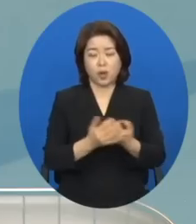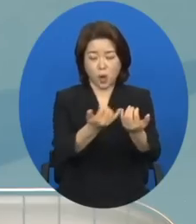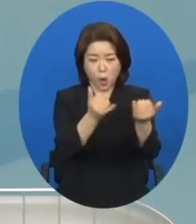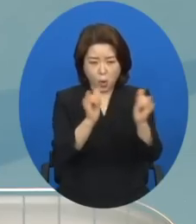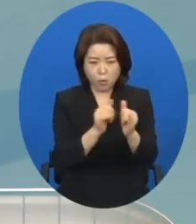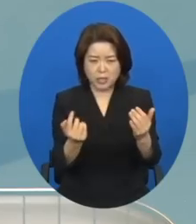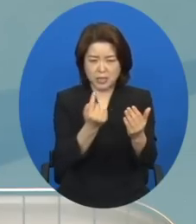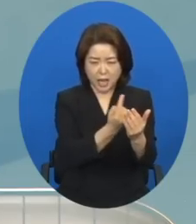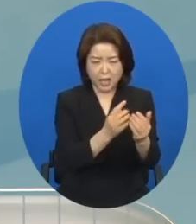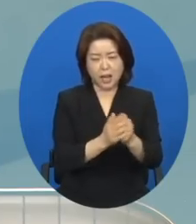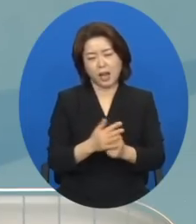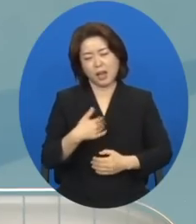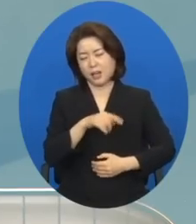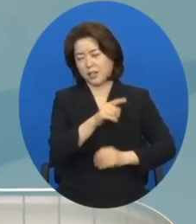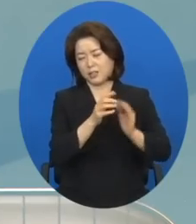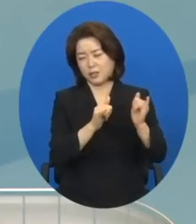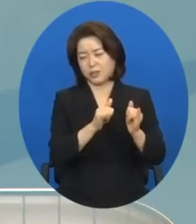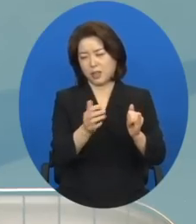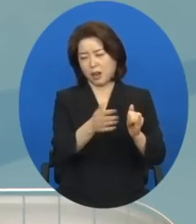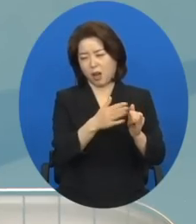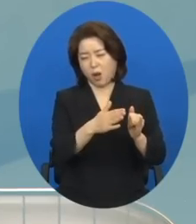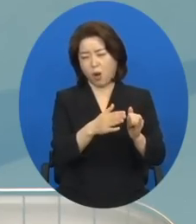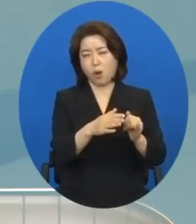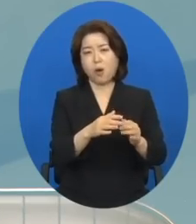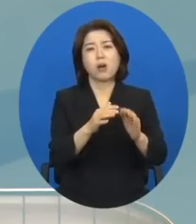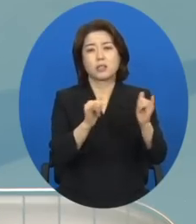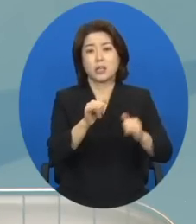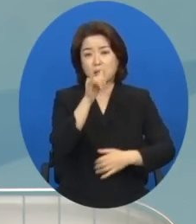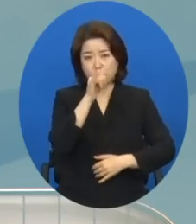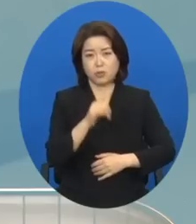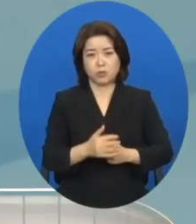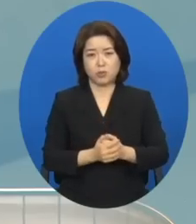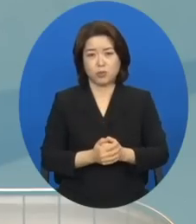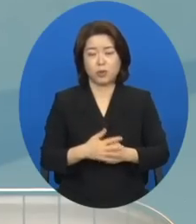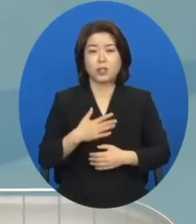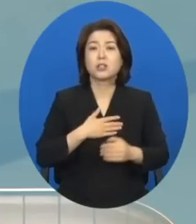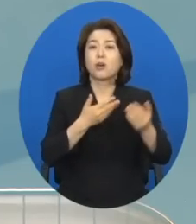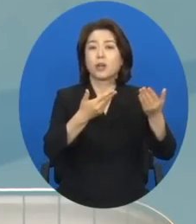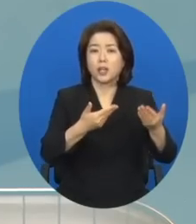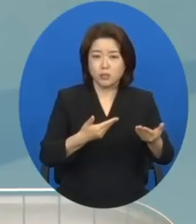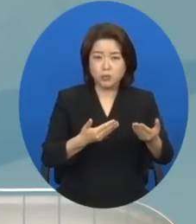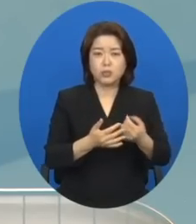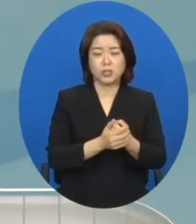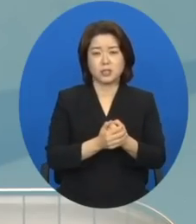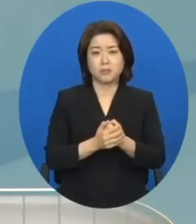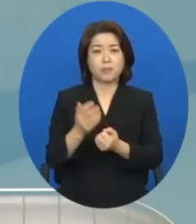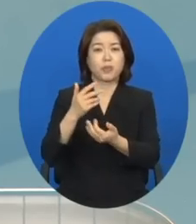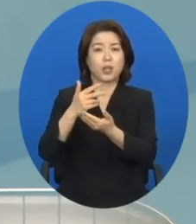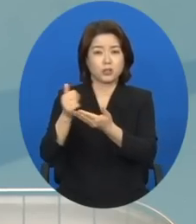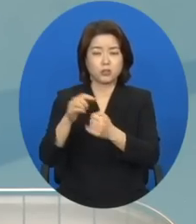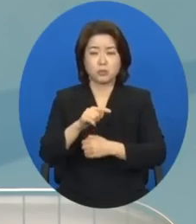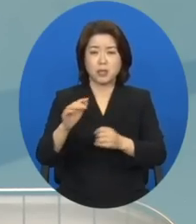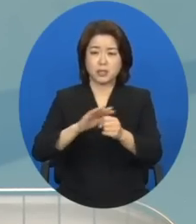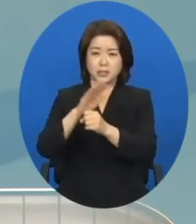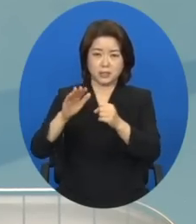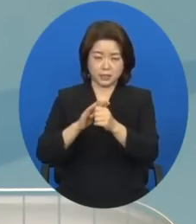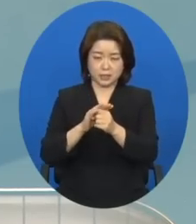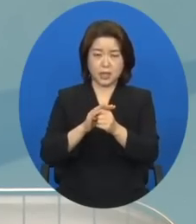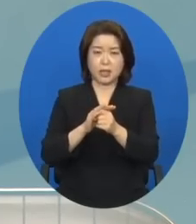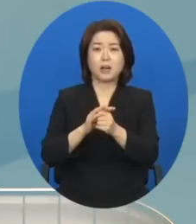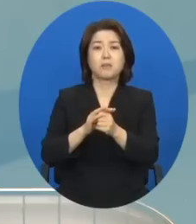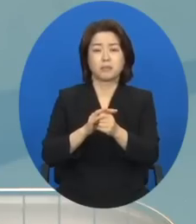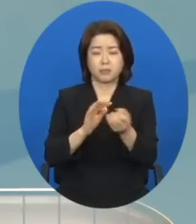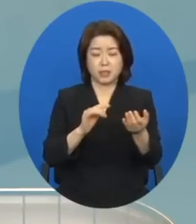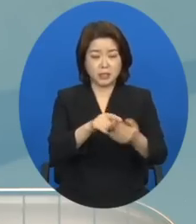공동체 안에 저 사람만 없었으면 하는 사람이 있는데 저에게 주신 주님의 그 사랑의 짐인 줄 알고